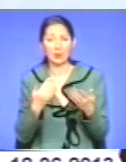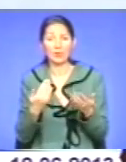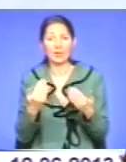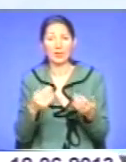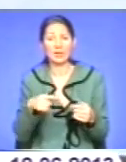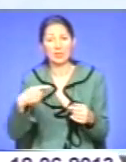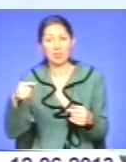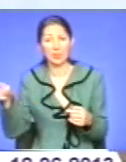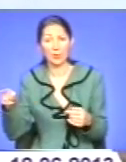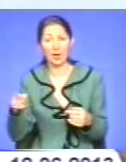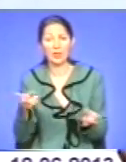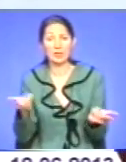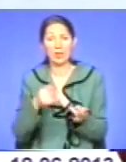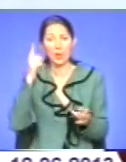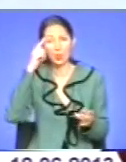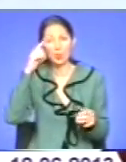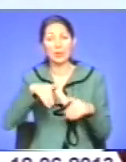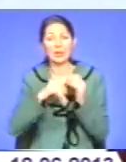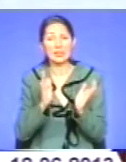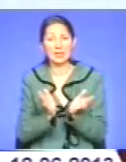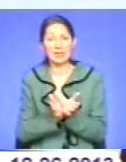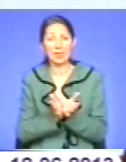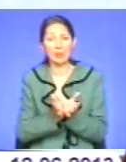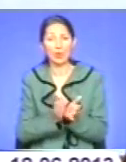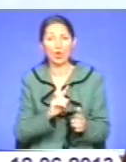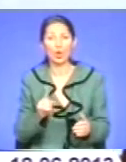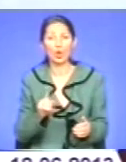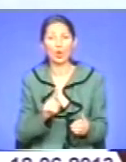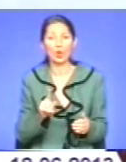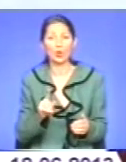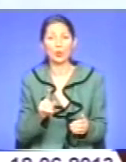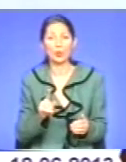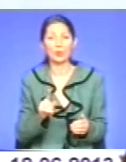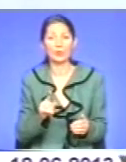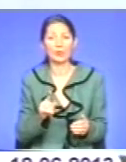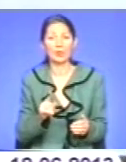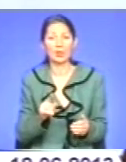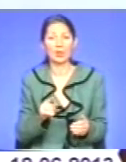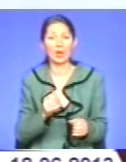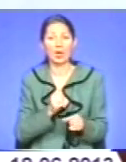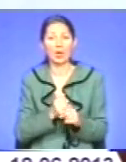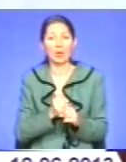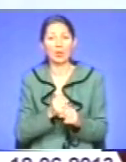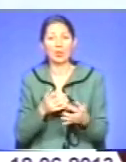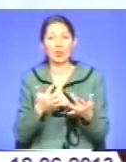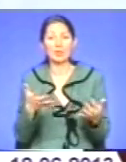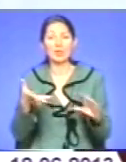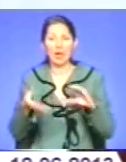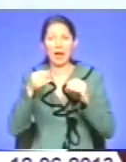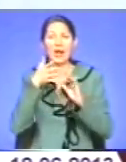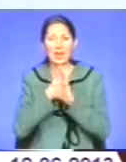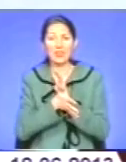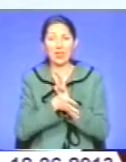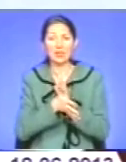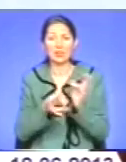щоб вміти думати системно, щоб вміти те, що робити певні синтези, то треба дивитися на